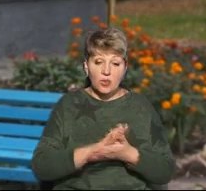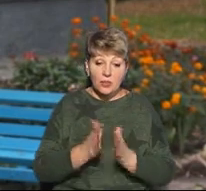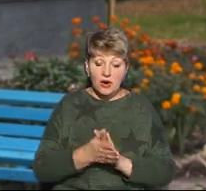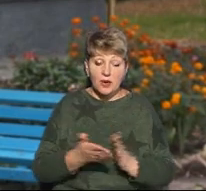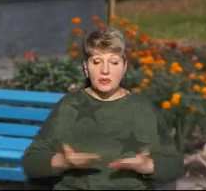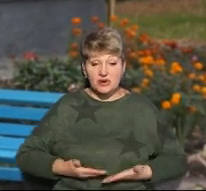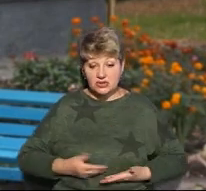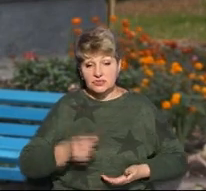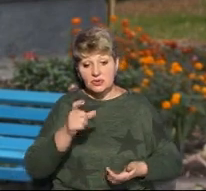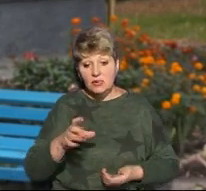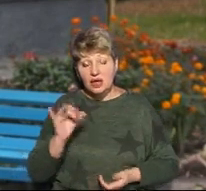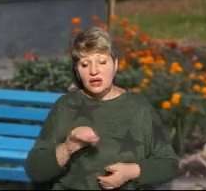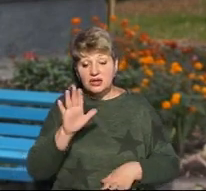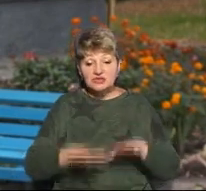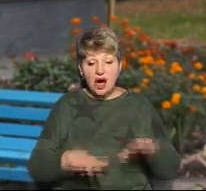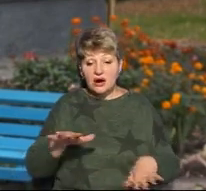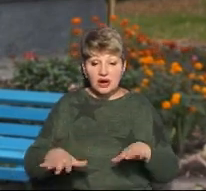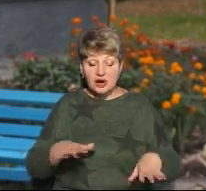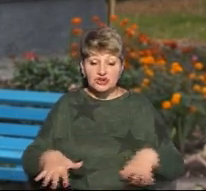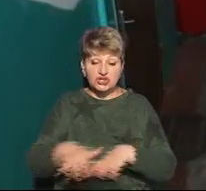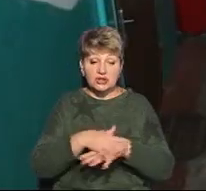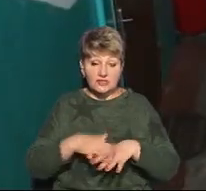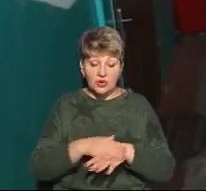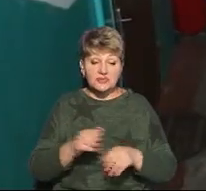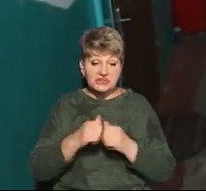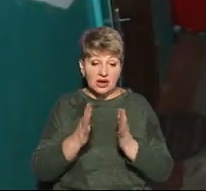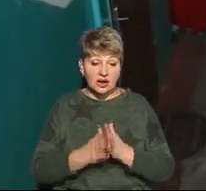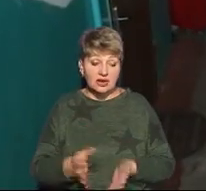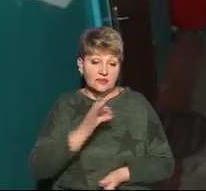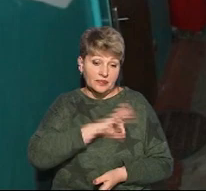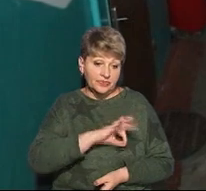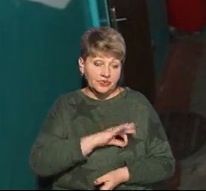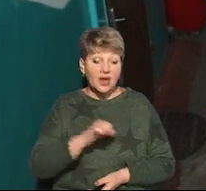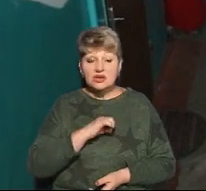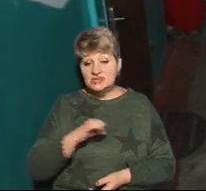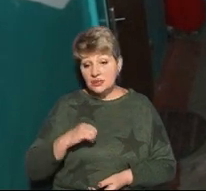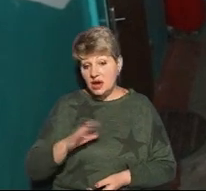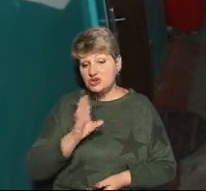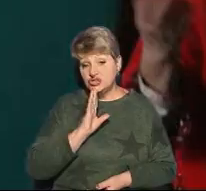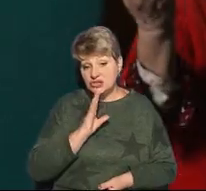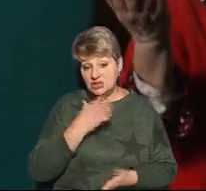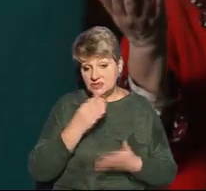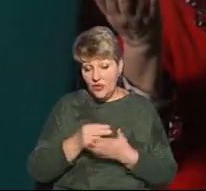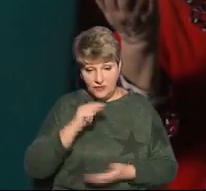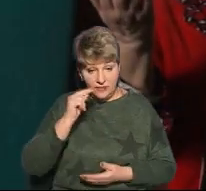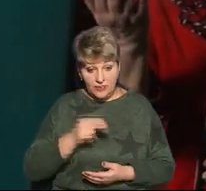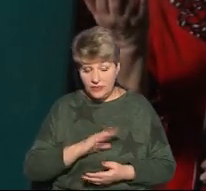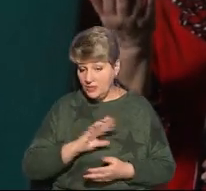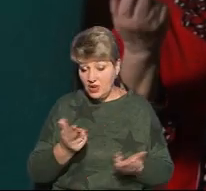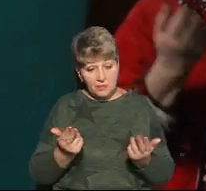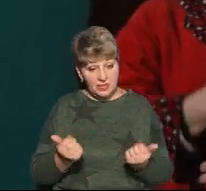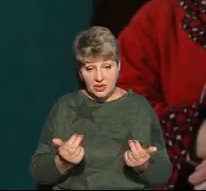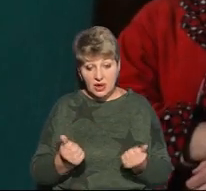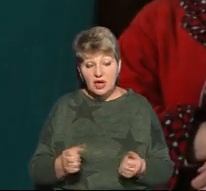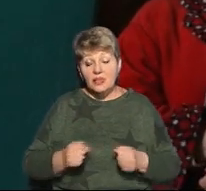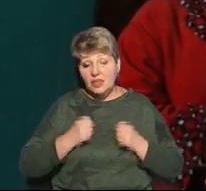будинку, а також захаращення двору загального користування. Сама Оксана Скурик, про яку йде мова, своєї провини не визнає.